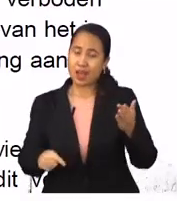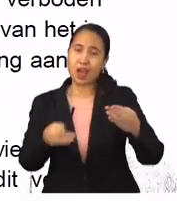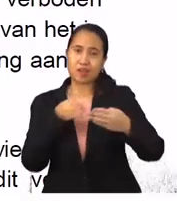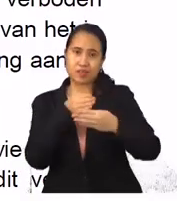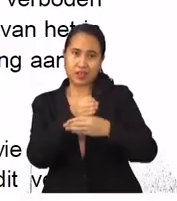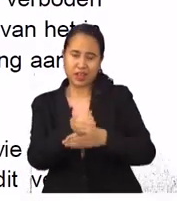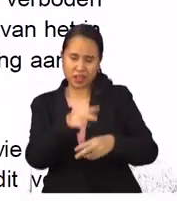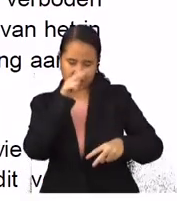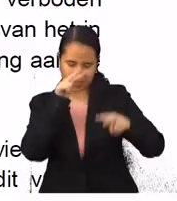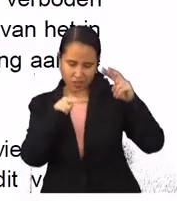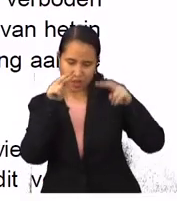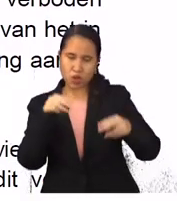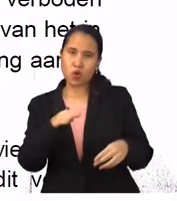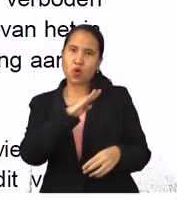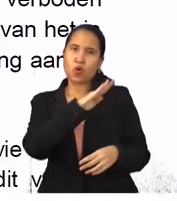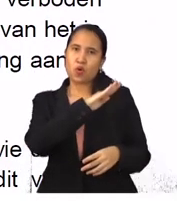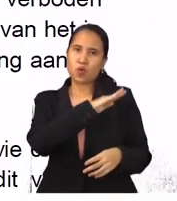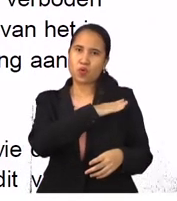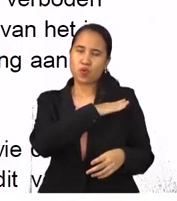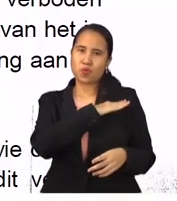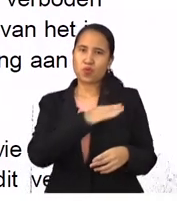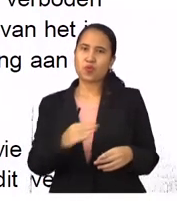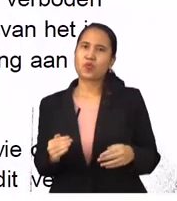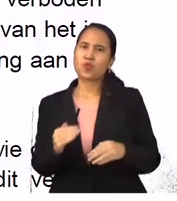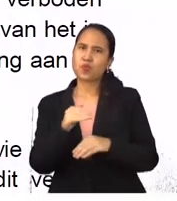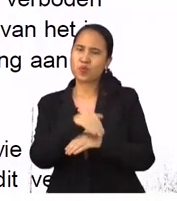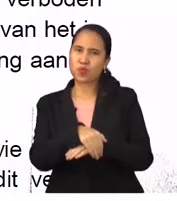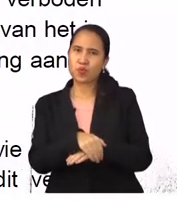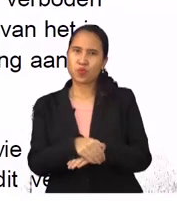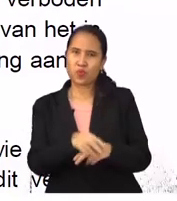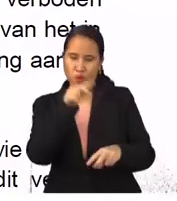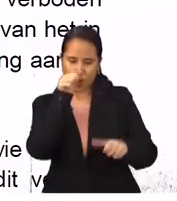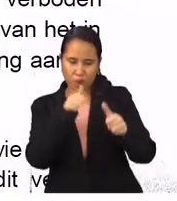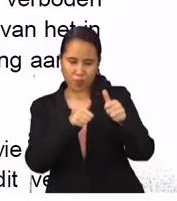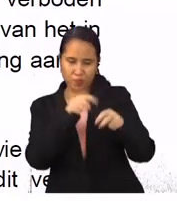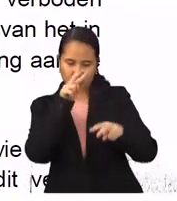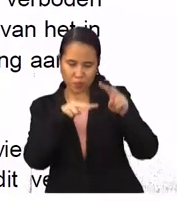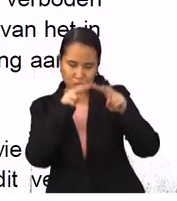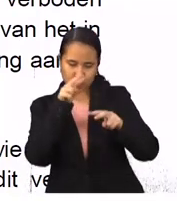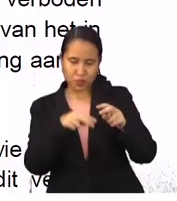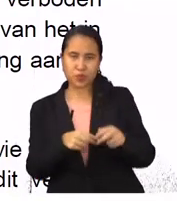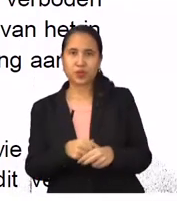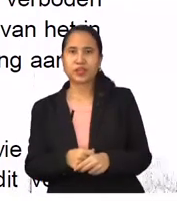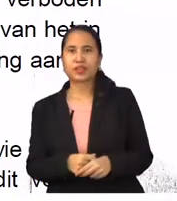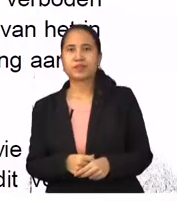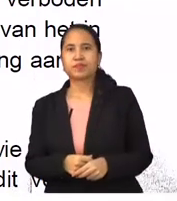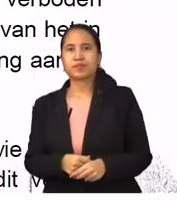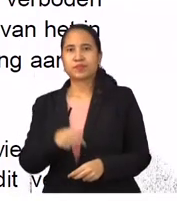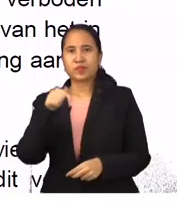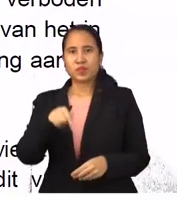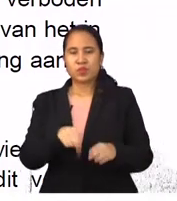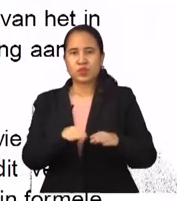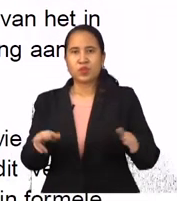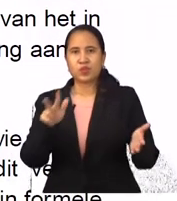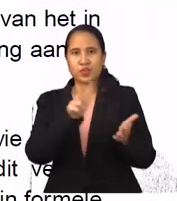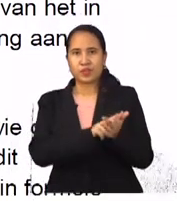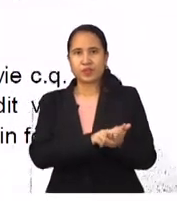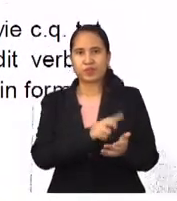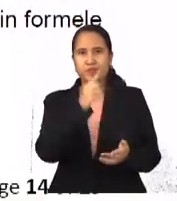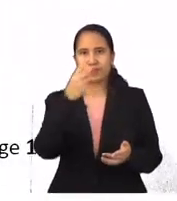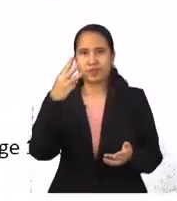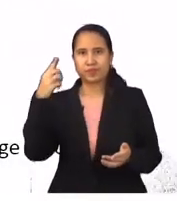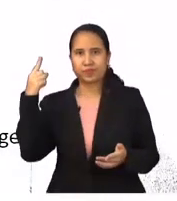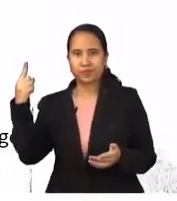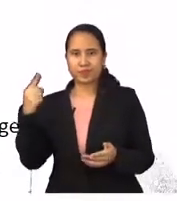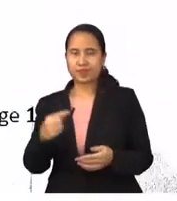ook betrekking op zaken die zich nog in de fase van de opsporing bevinden. Nu de grondwet in artikel 131 lid